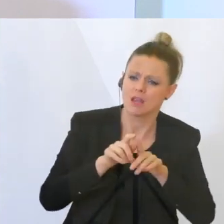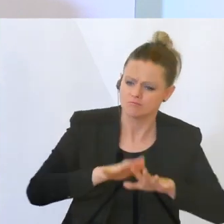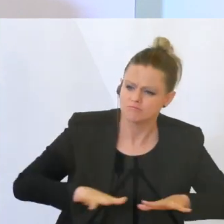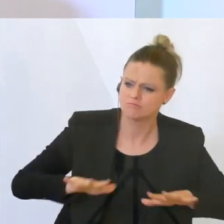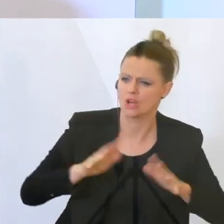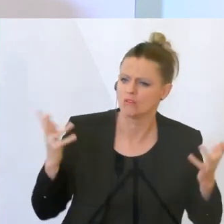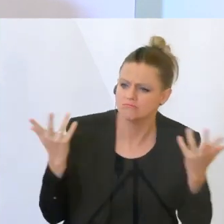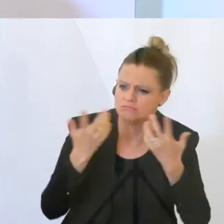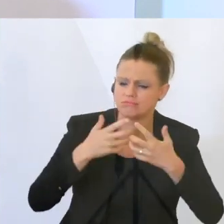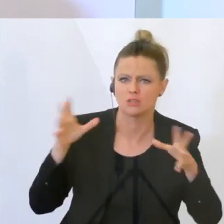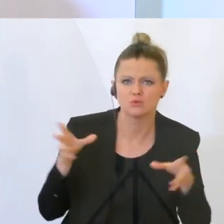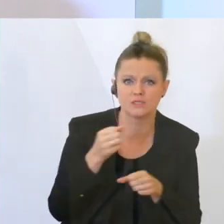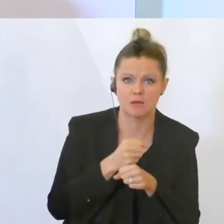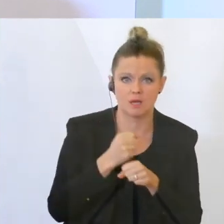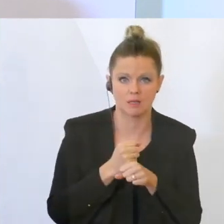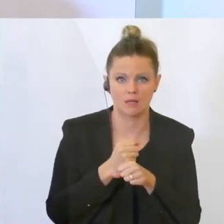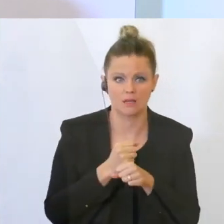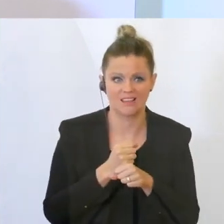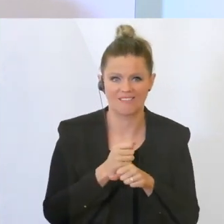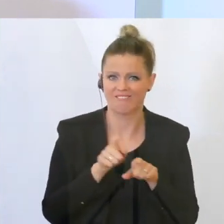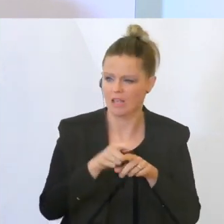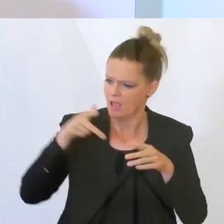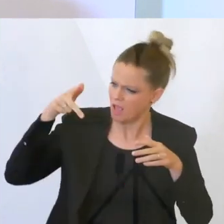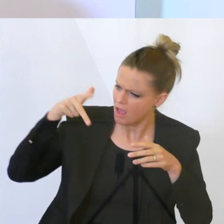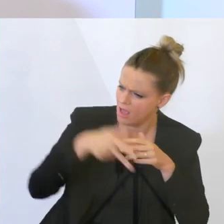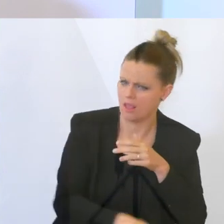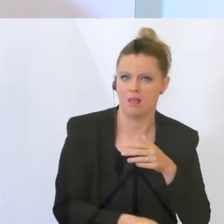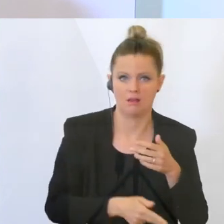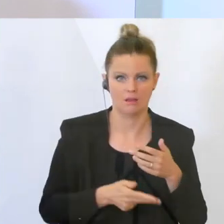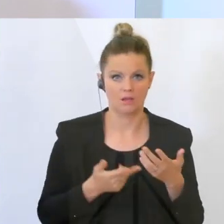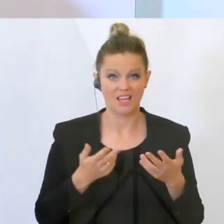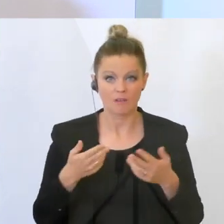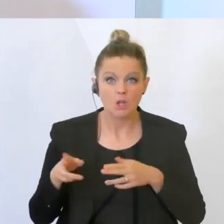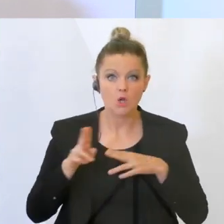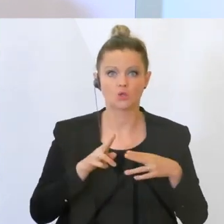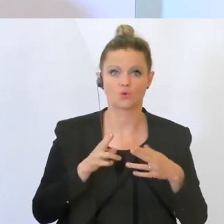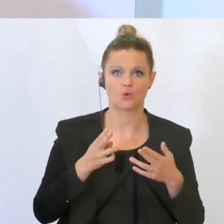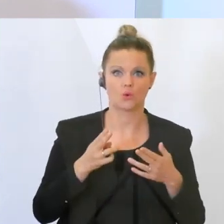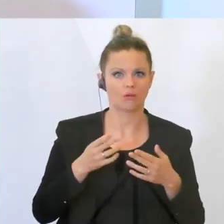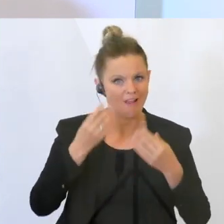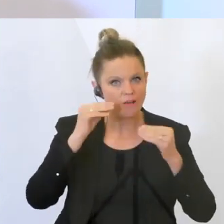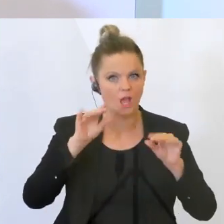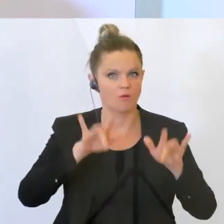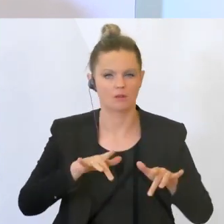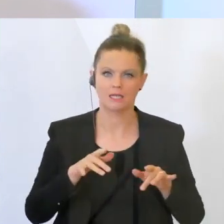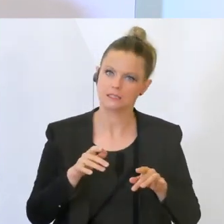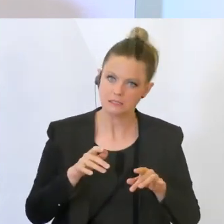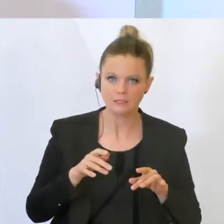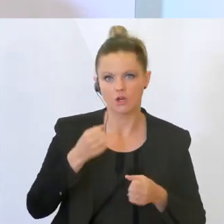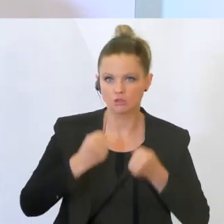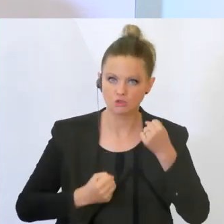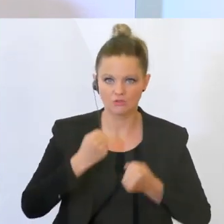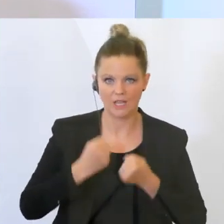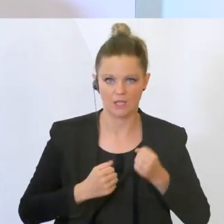ein Schnitt gewesen wäre, eine Zäsur, die vielleicht gar nicht reparabel gewesen wäre. ungeachtet des Umstandes, dass man im Anschluss wieder